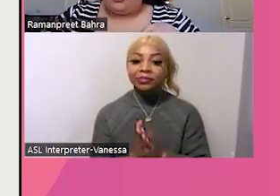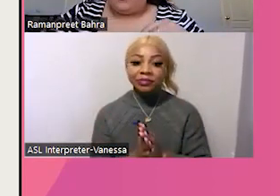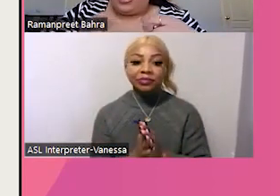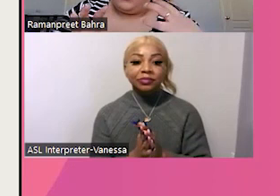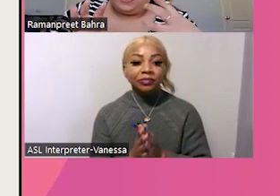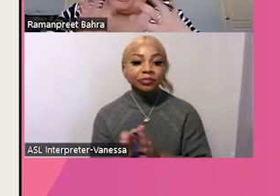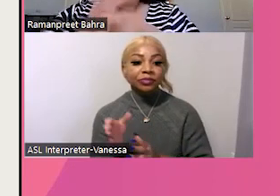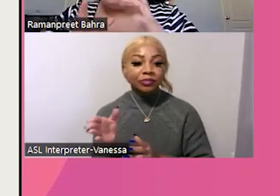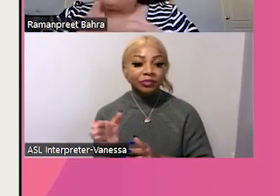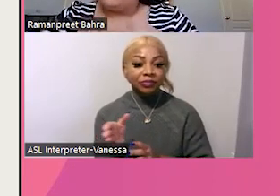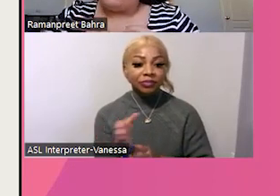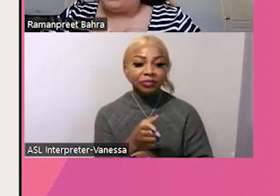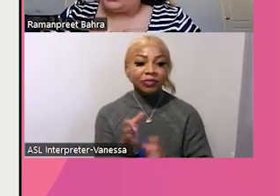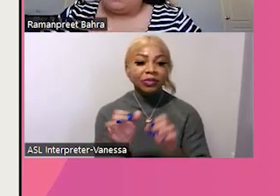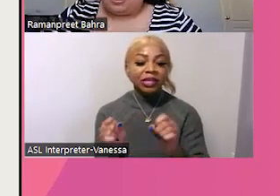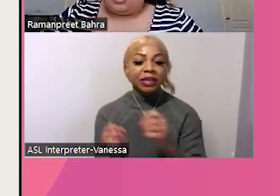et